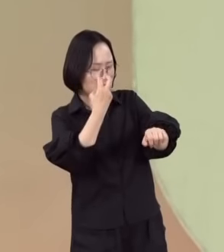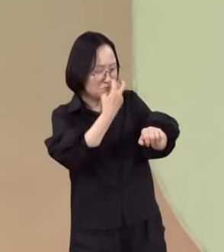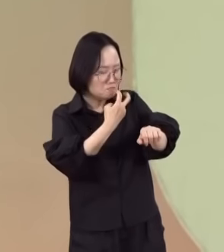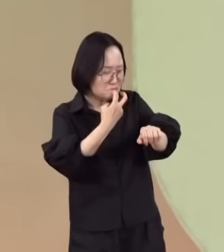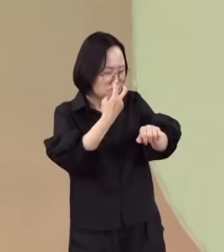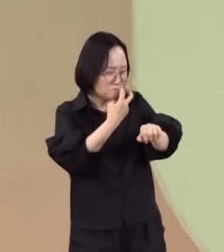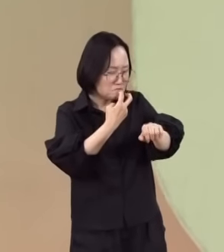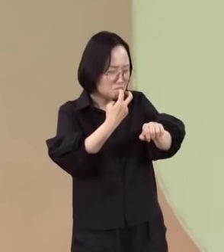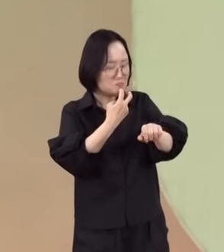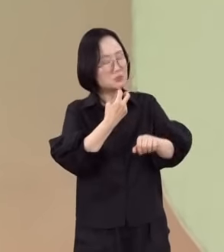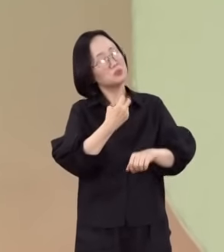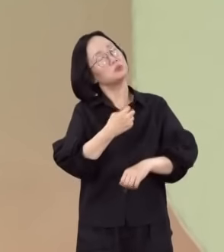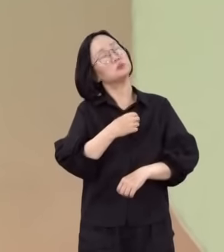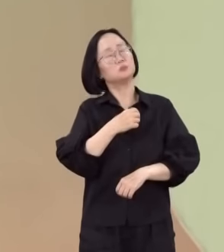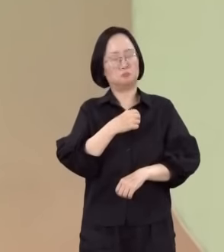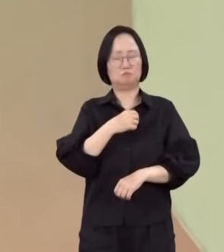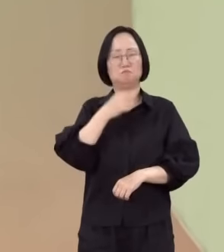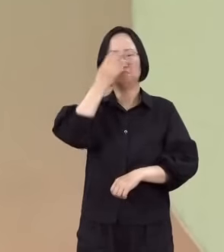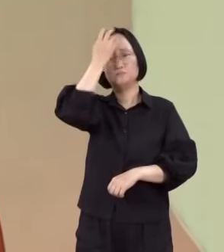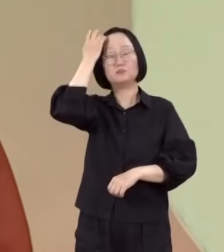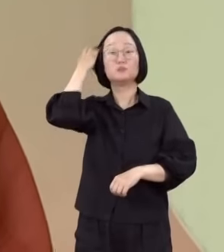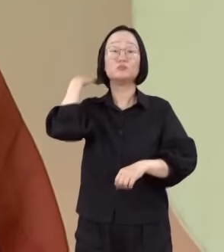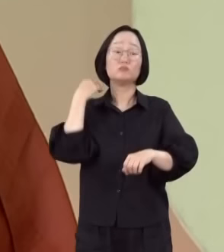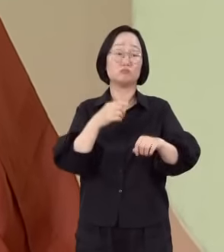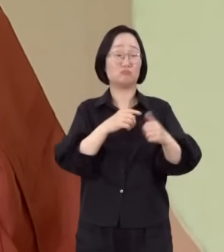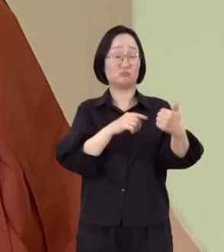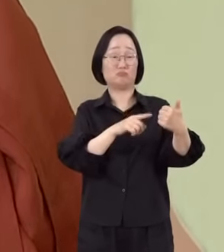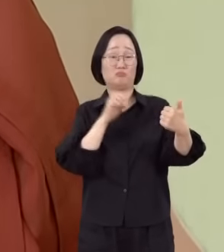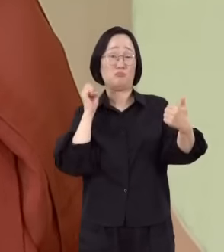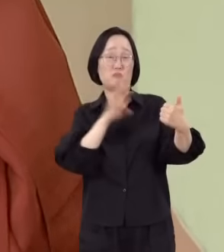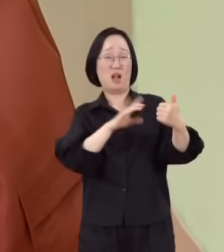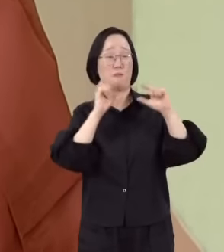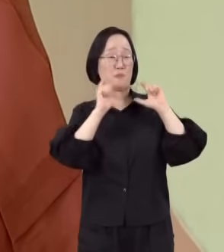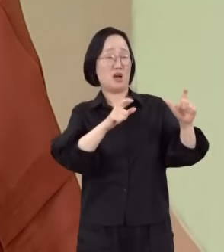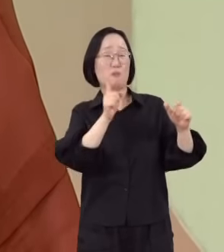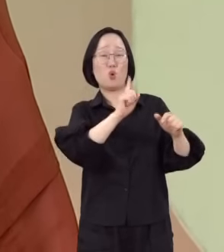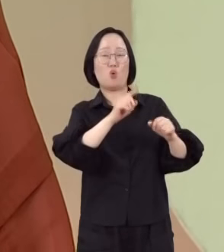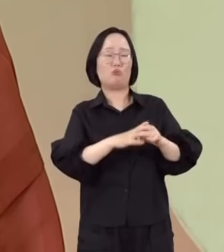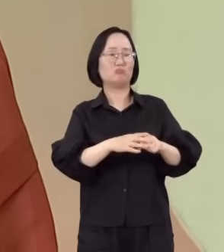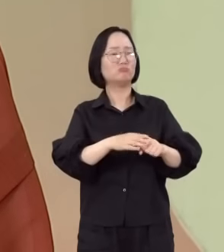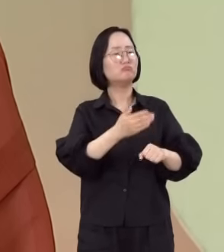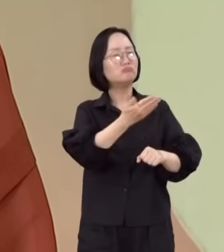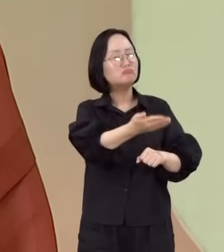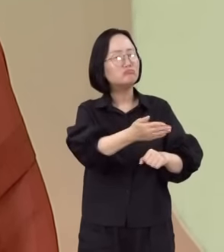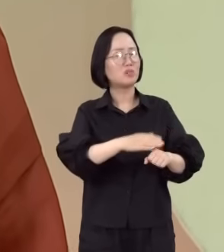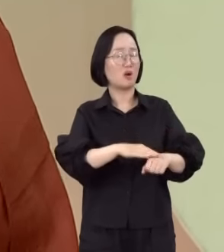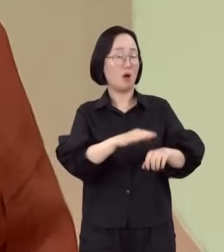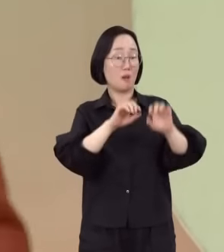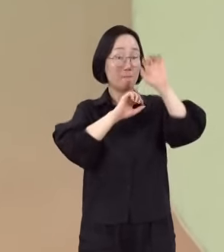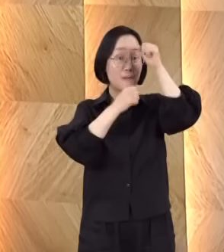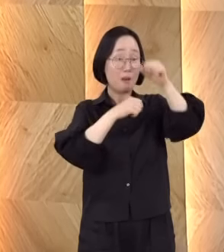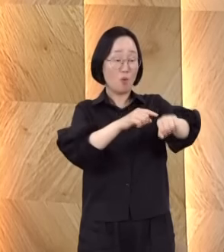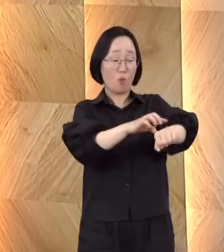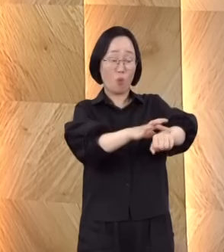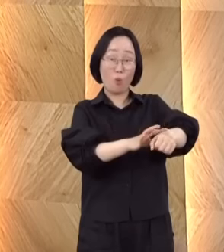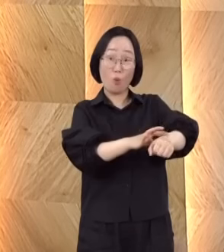뒤에 발목을 절단하지 않아도 되겠습니다라고 의사가 얘기하더라